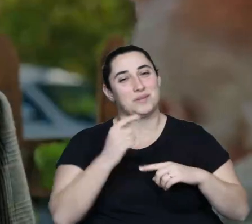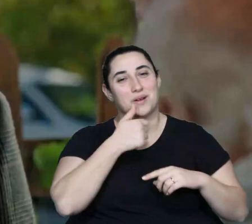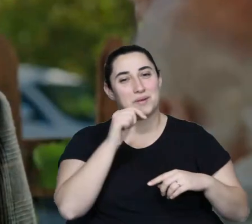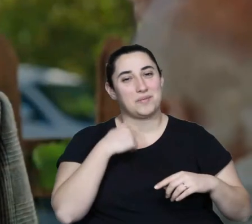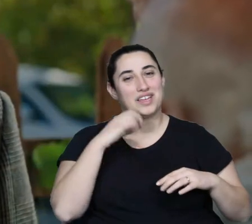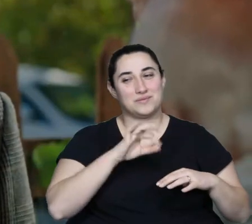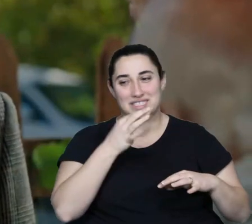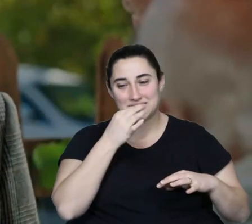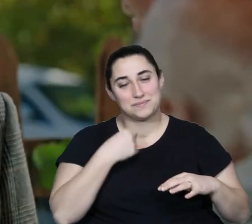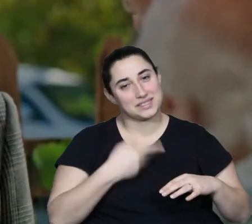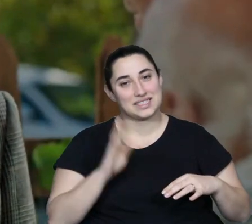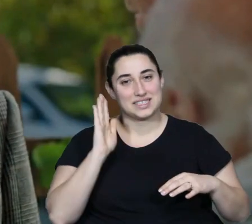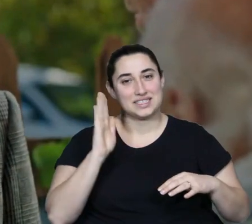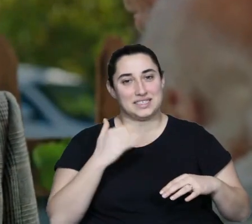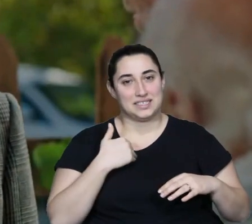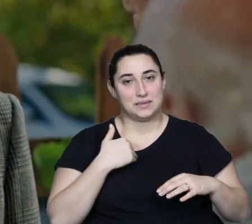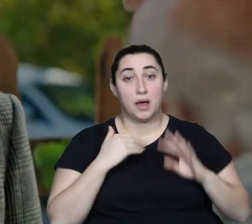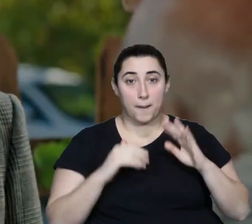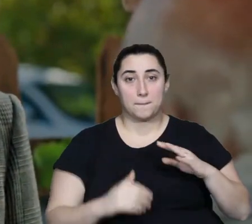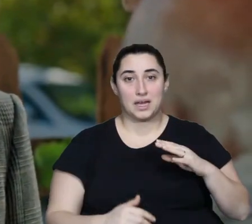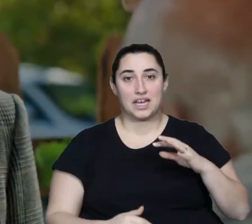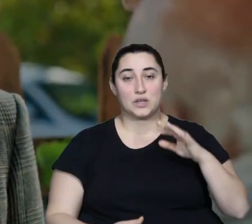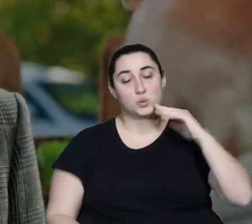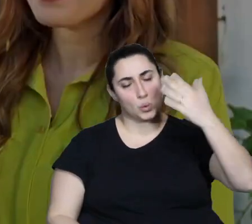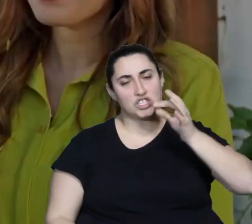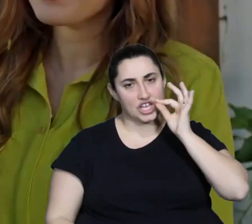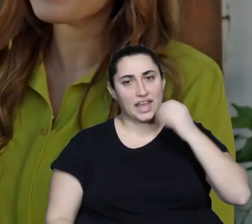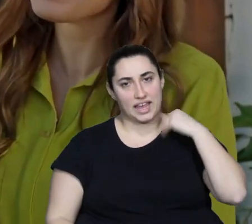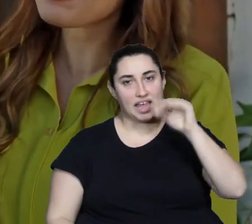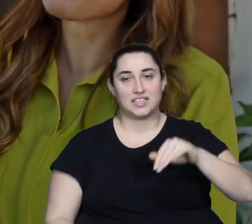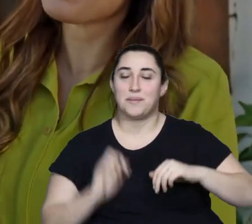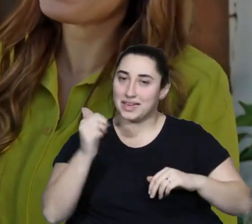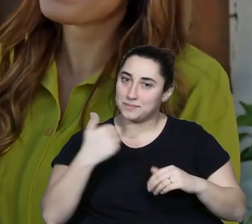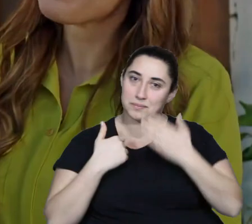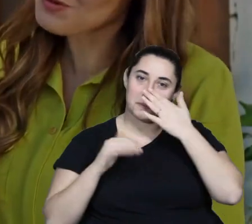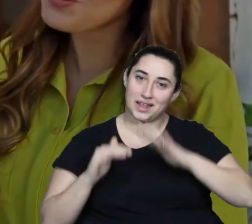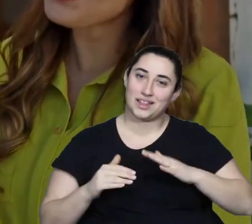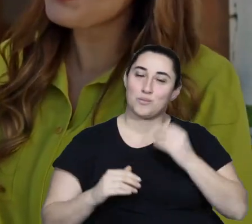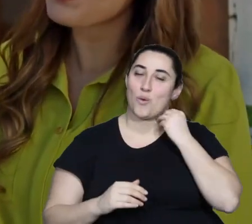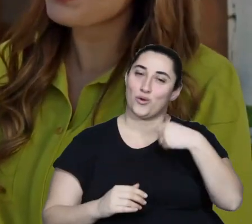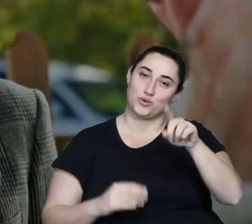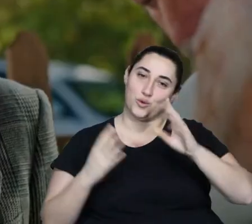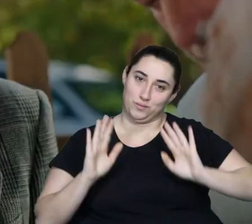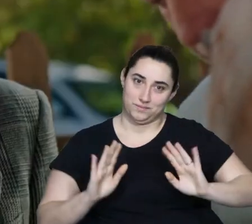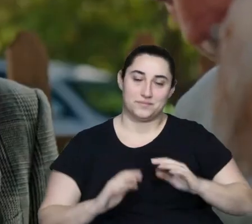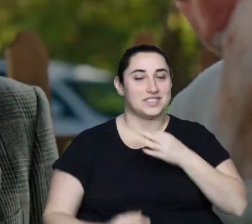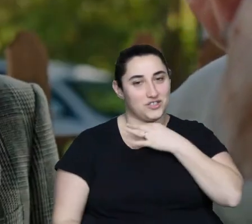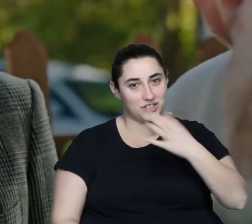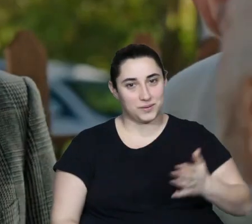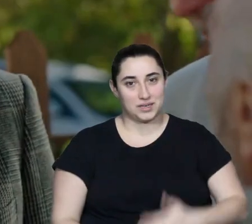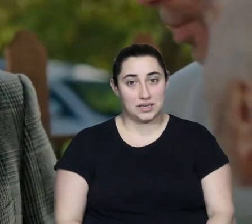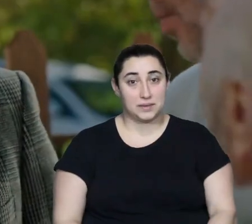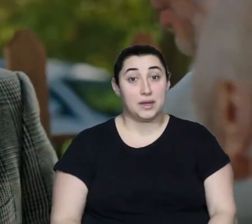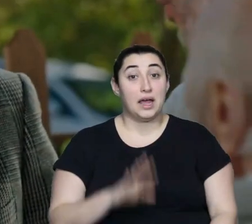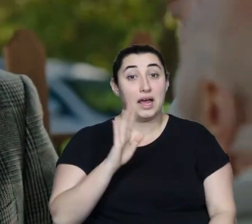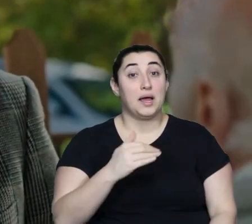abi. Ben şimdilik müsaadenizi rica edeceğim. Ama bir çayınızı içmeye geleceğim mutlaka. Her zaman bekleriz. Borcumuz borç. Teşekkür ederim.